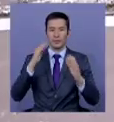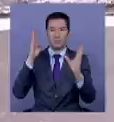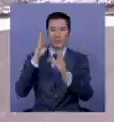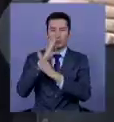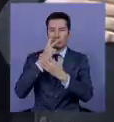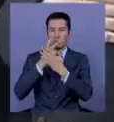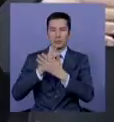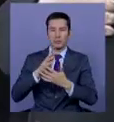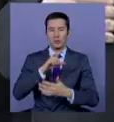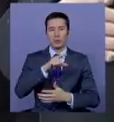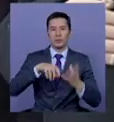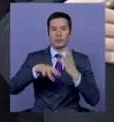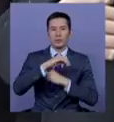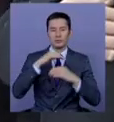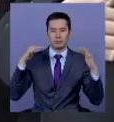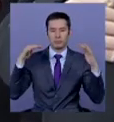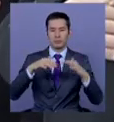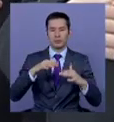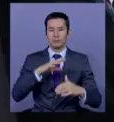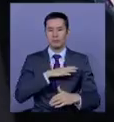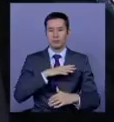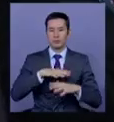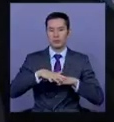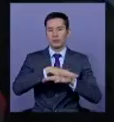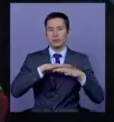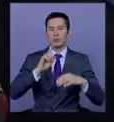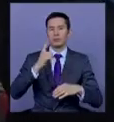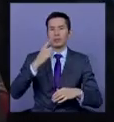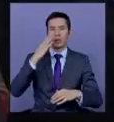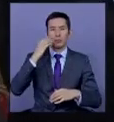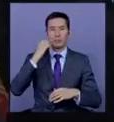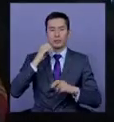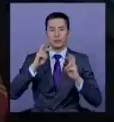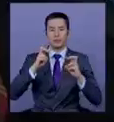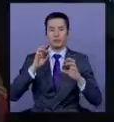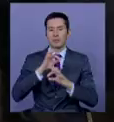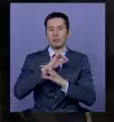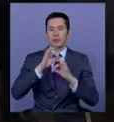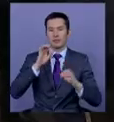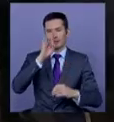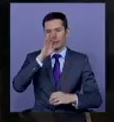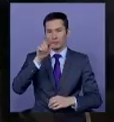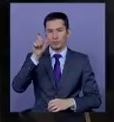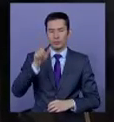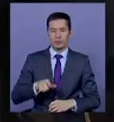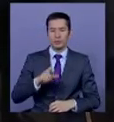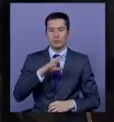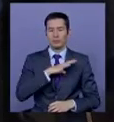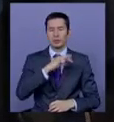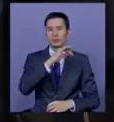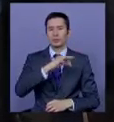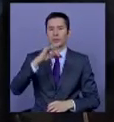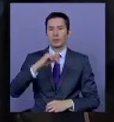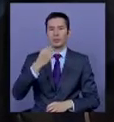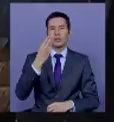суытқанына қарамастан, Республика сарайы маңында халық көп. Өйткені Алматыда ән өнерінде жарық жұлдыздай сәуле шашып, өшпесіз қалдырған